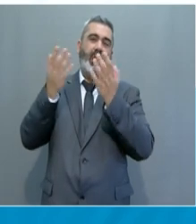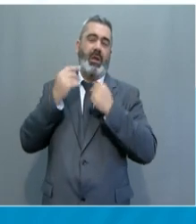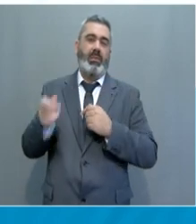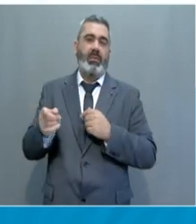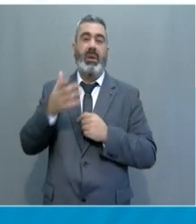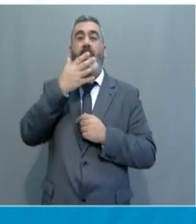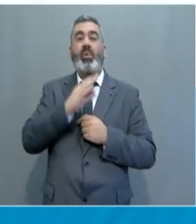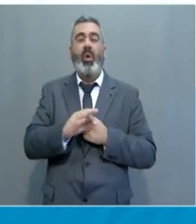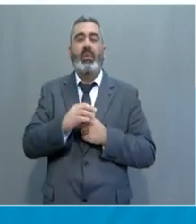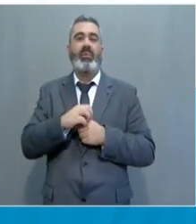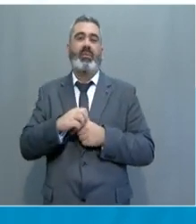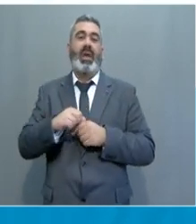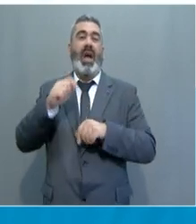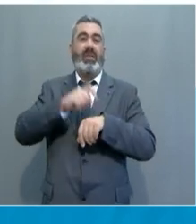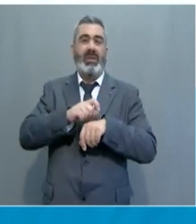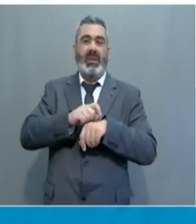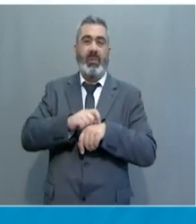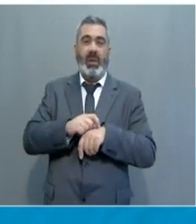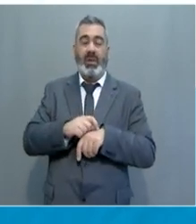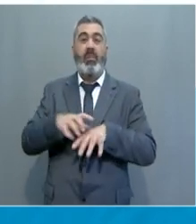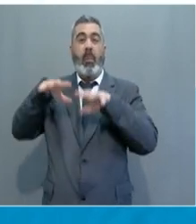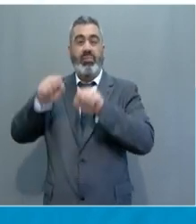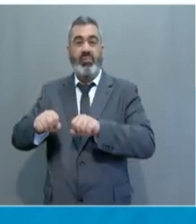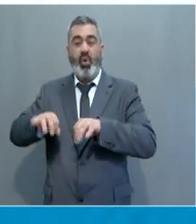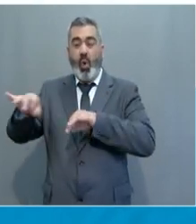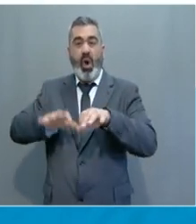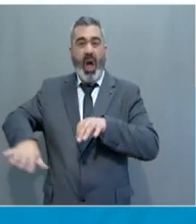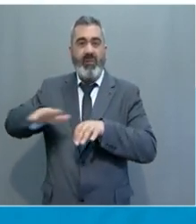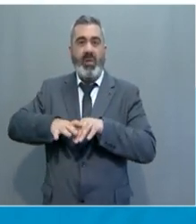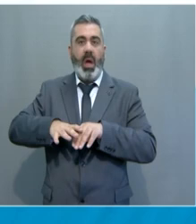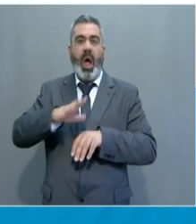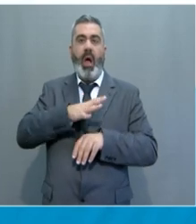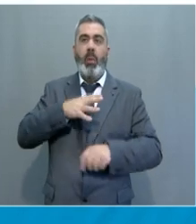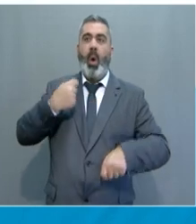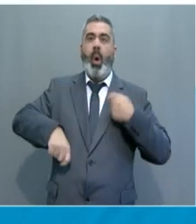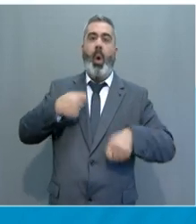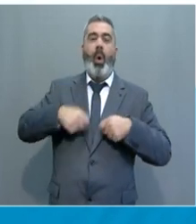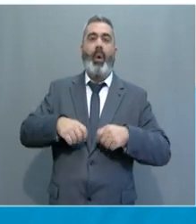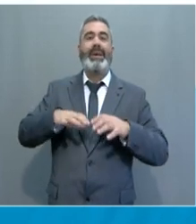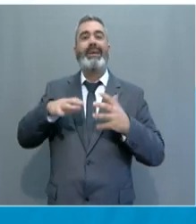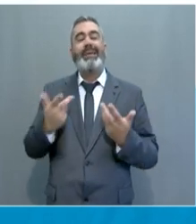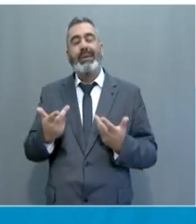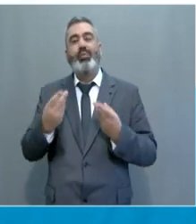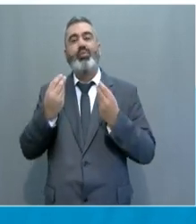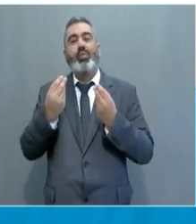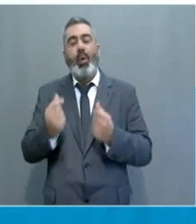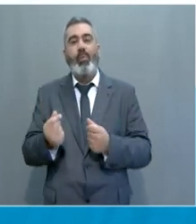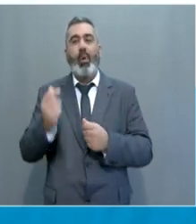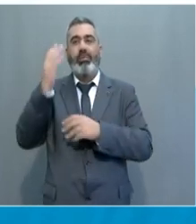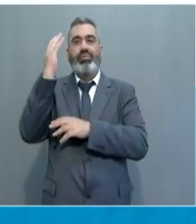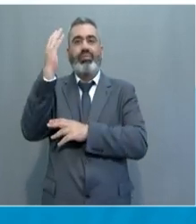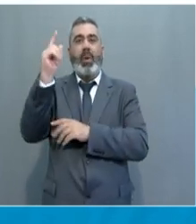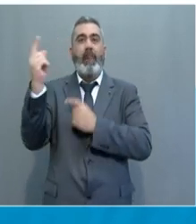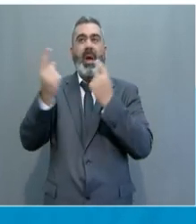να ανταγωνίζονται άλλες χρήσεις γης ή να παρεμβαίνουν με τρόπο υπερβολικό στο φυσικό